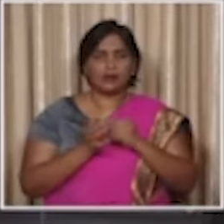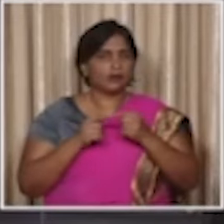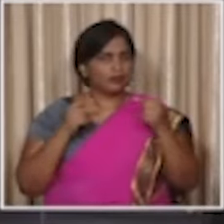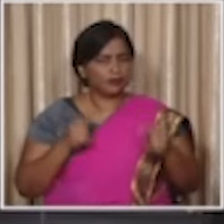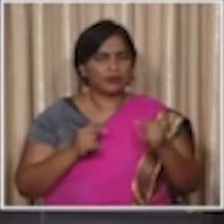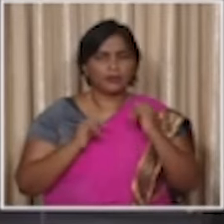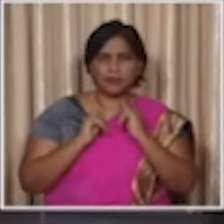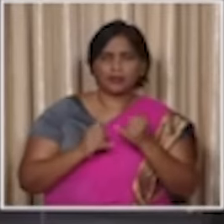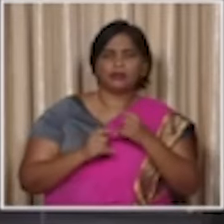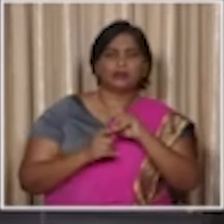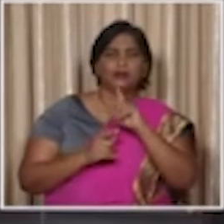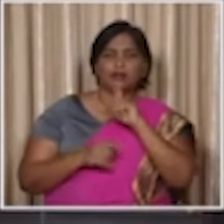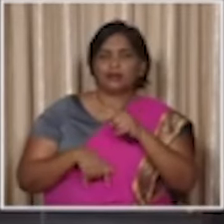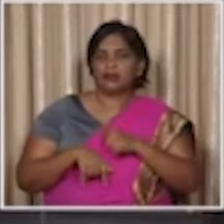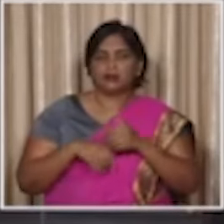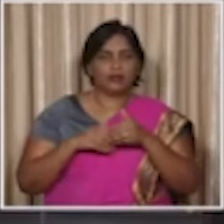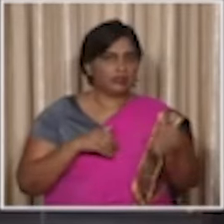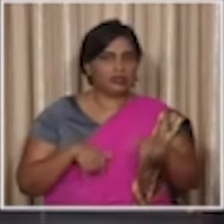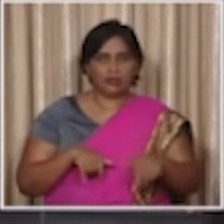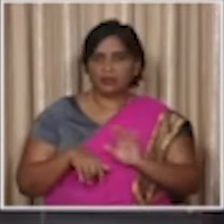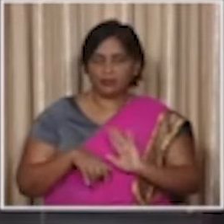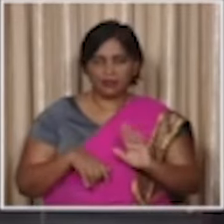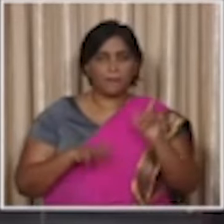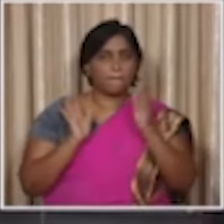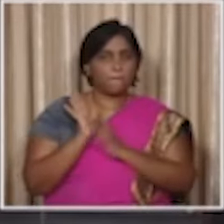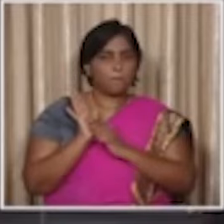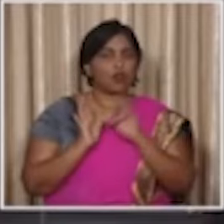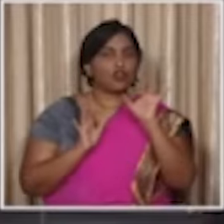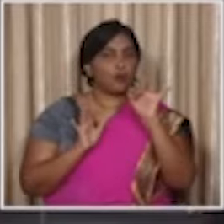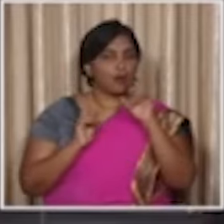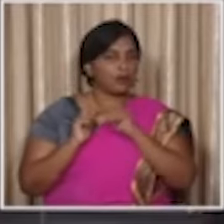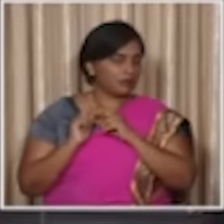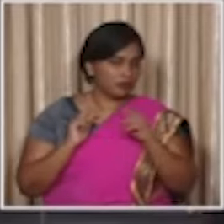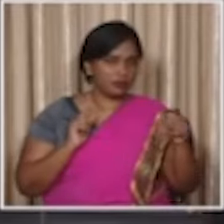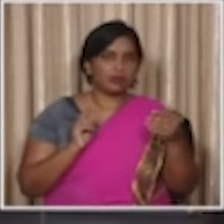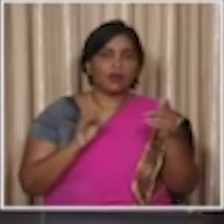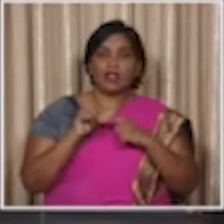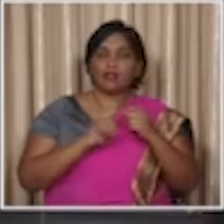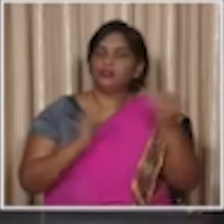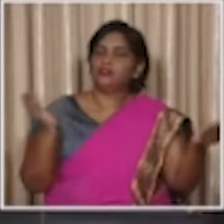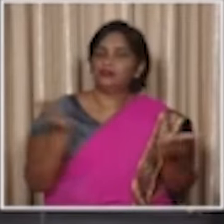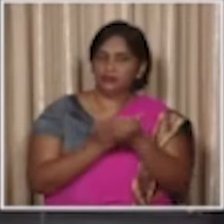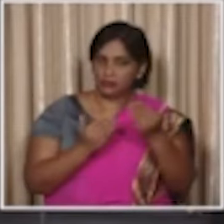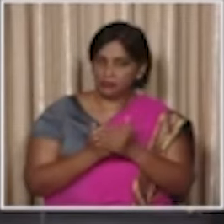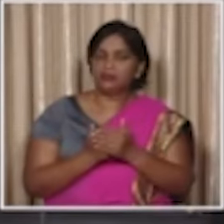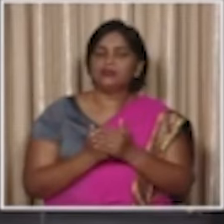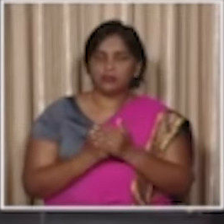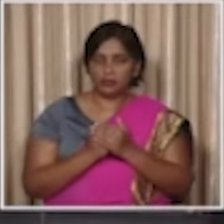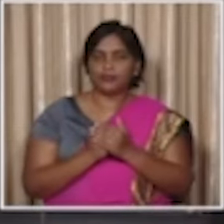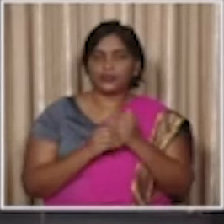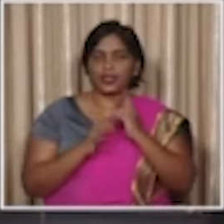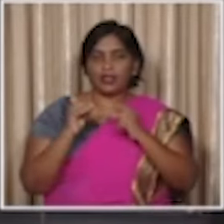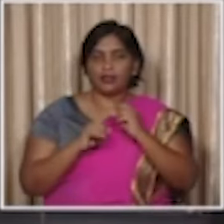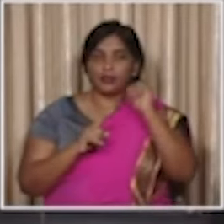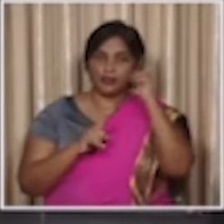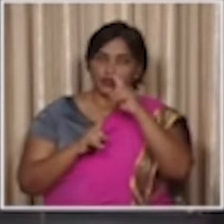සහ අභියාචනා ඉදිරිපත් කරන්න කාල සීමාව නෙවෙයි. මාර්තු 15 දක්වා කාල සීමාව අපි ලබා දීලා තියෙන්නේ ඔවුන්ට ඉල්ලුම් කරන්න.